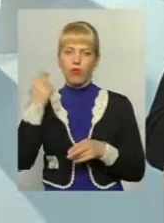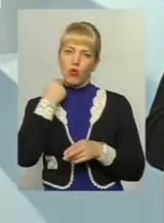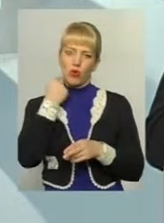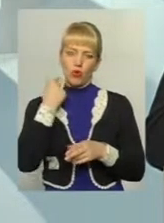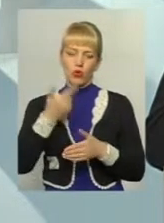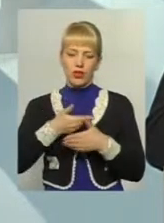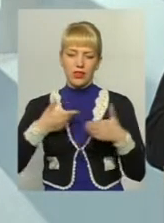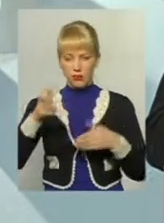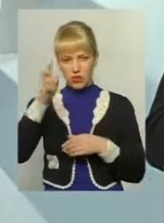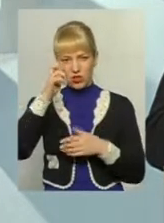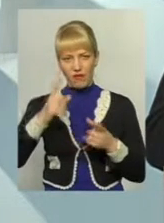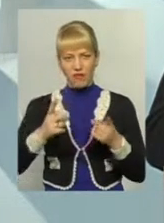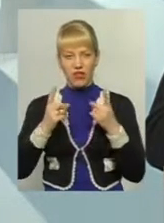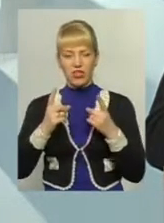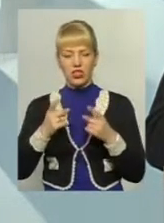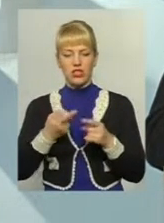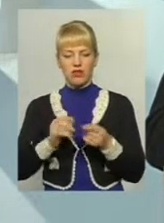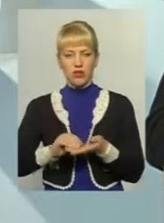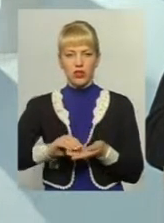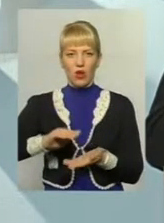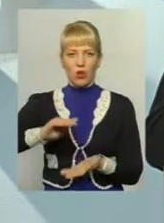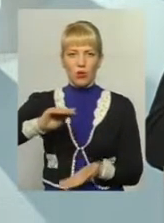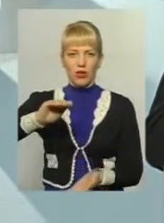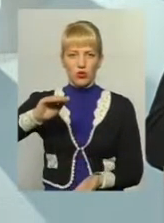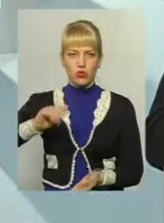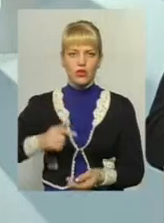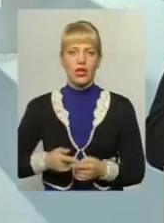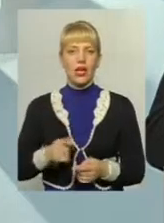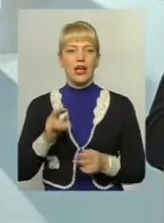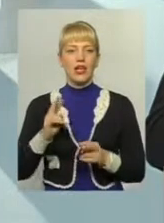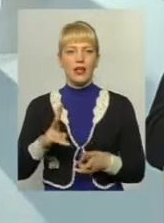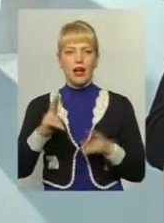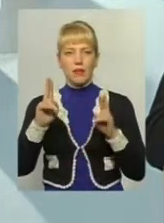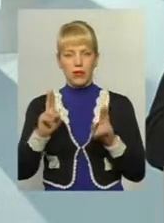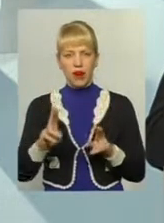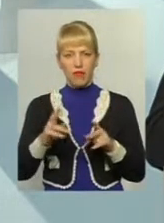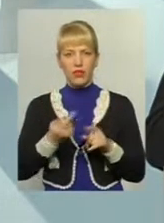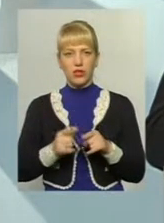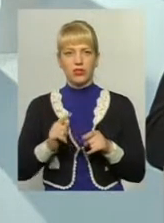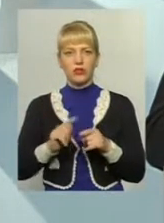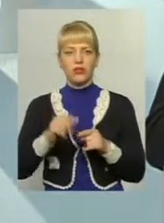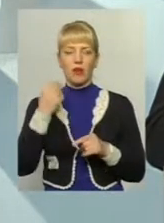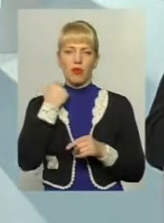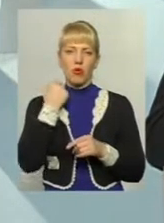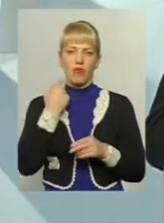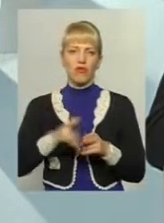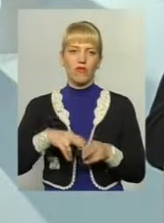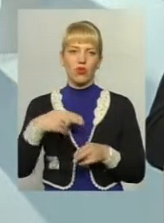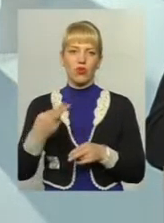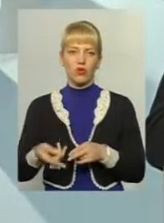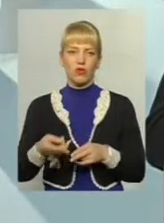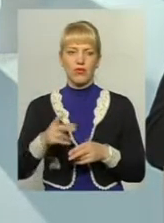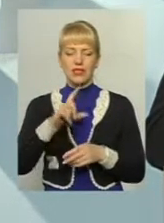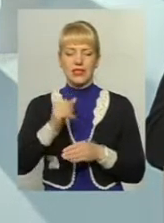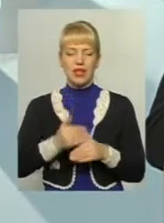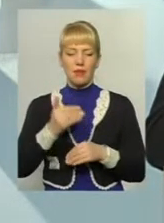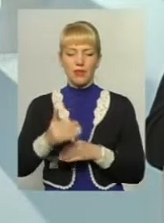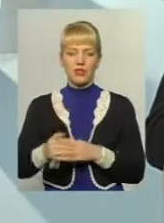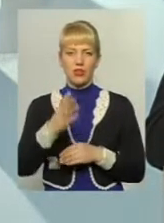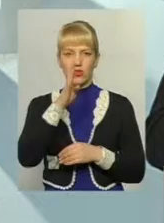отримують субсидії, їхня кількість постійно збільшується, і ще є близько 10 пільговиків. Суми,